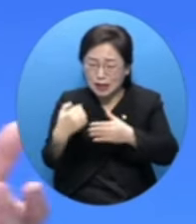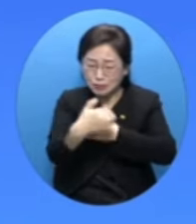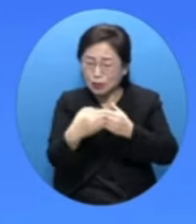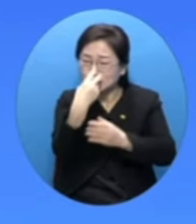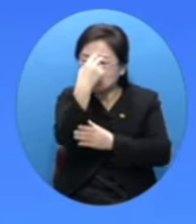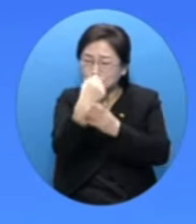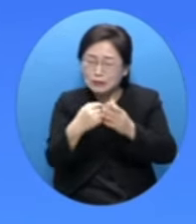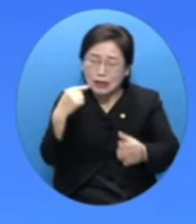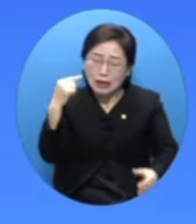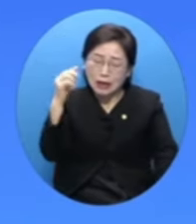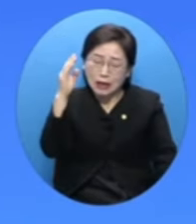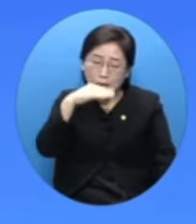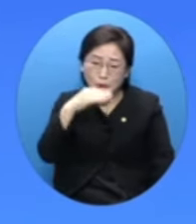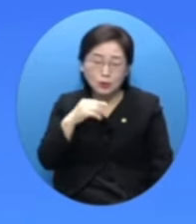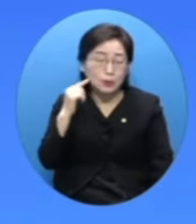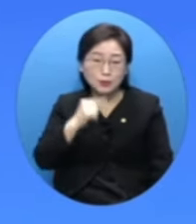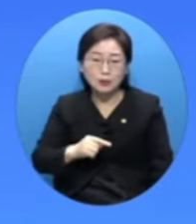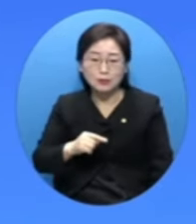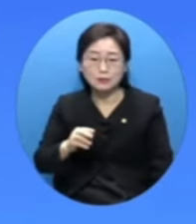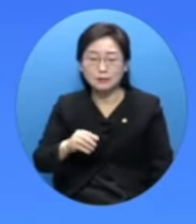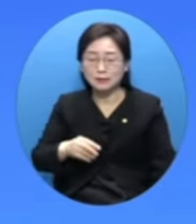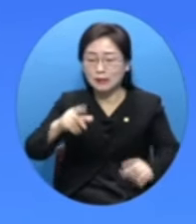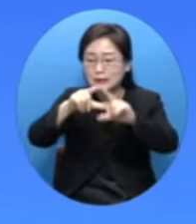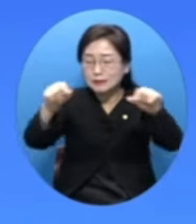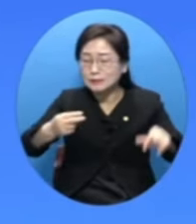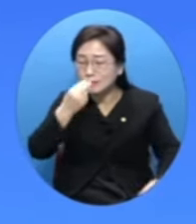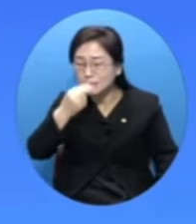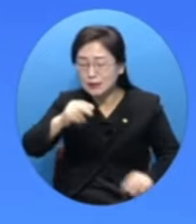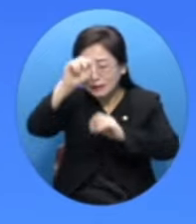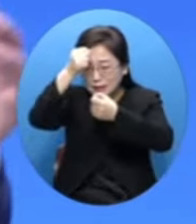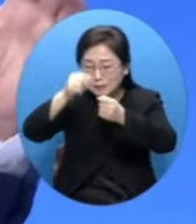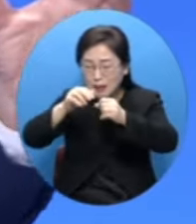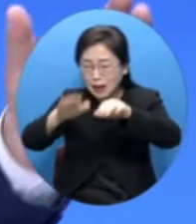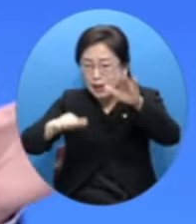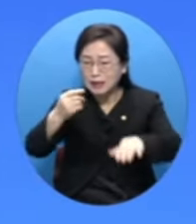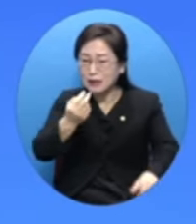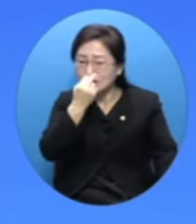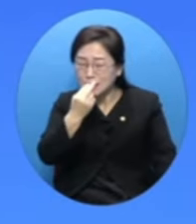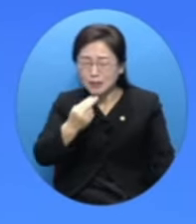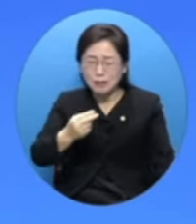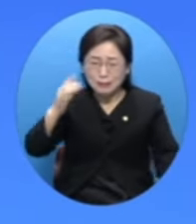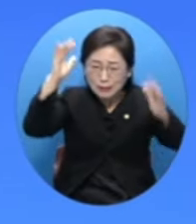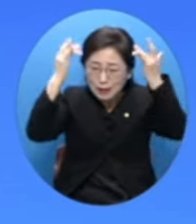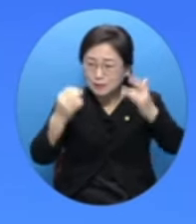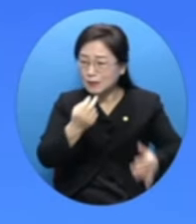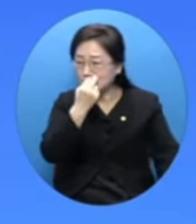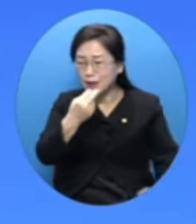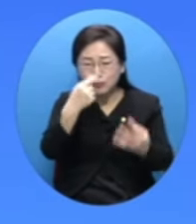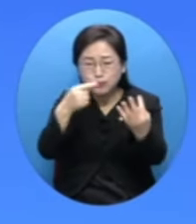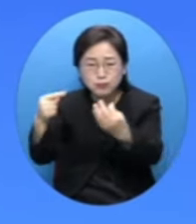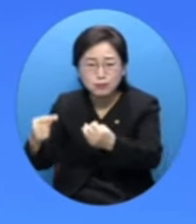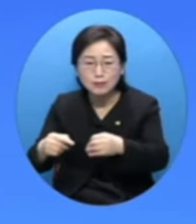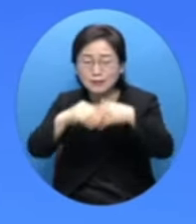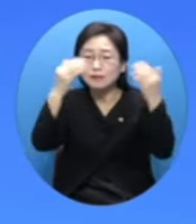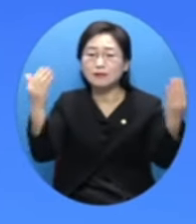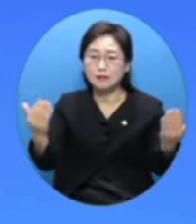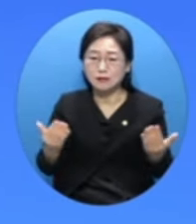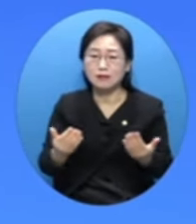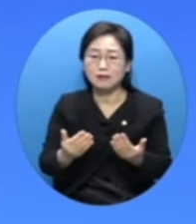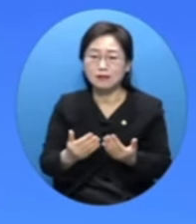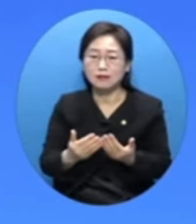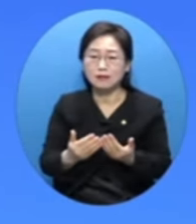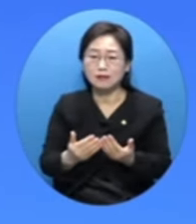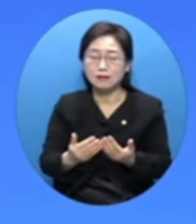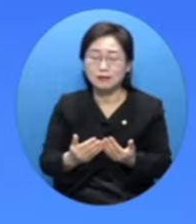악취, 음식 냄새, 사람들 발 냄새, 귀한 땀 냄새 이 모든 것이